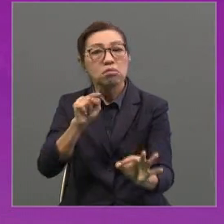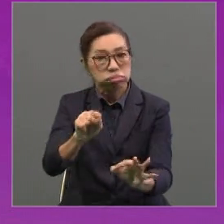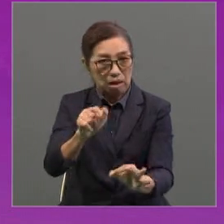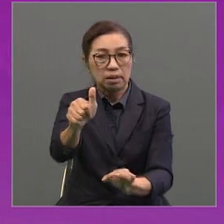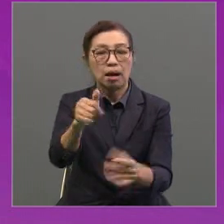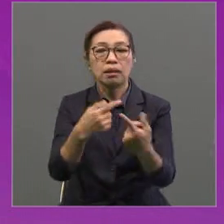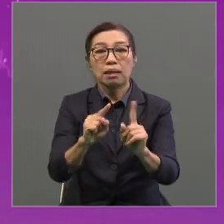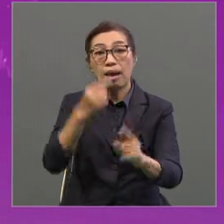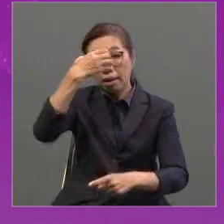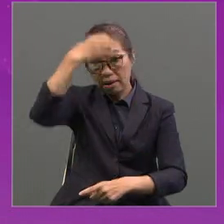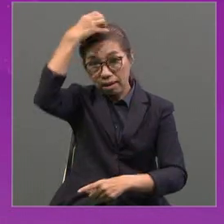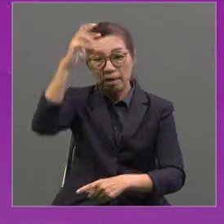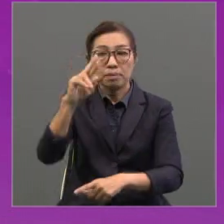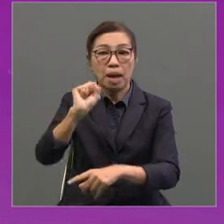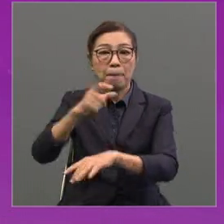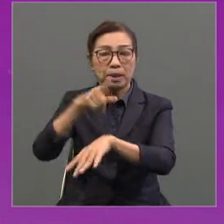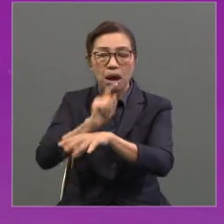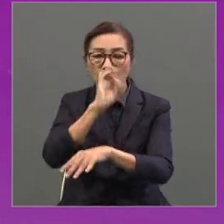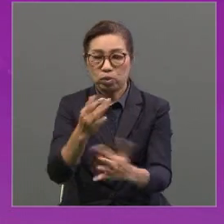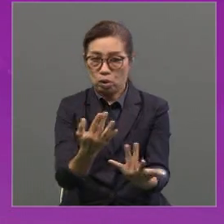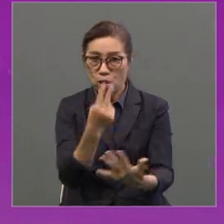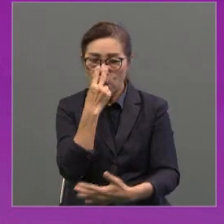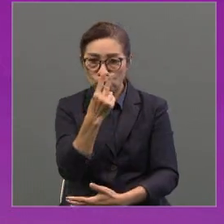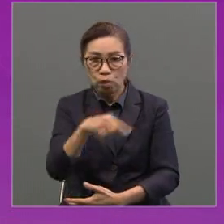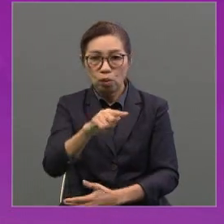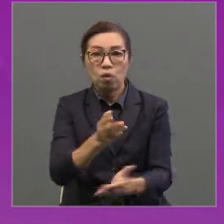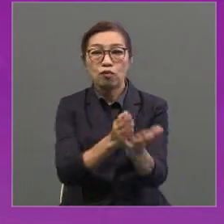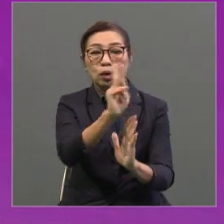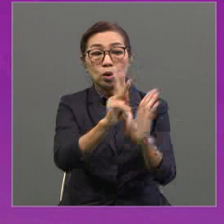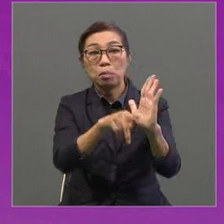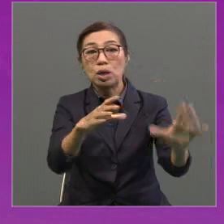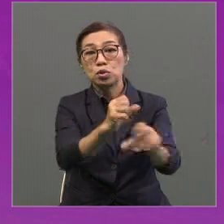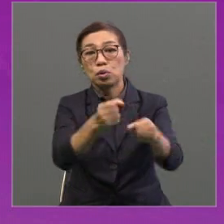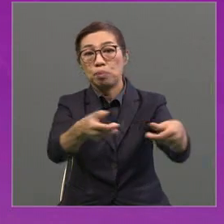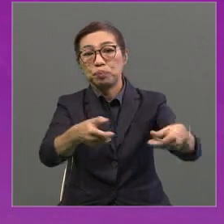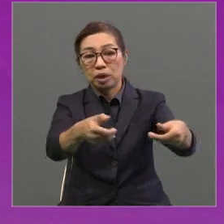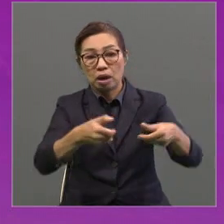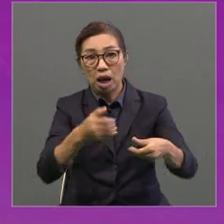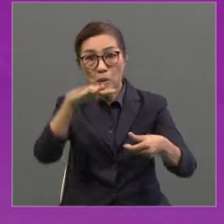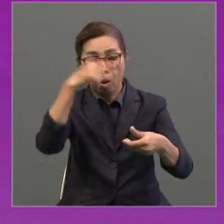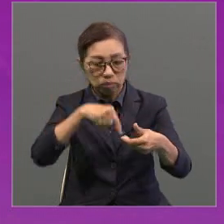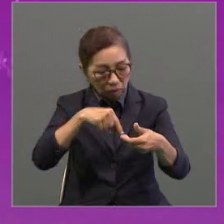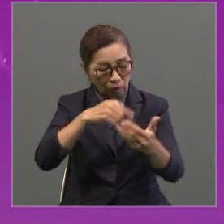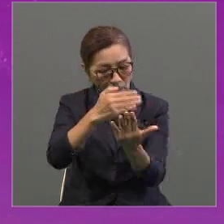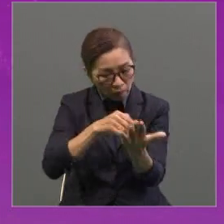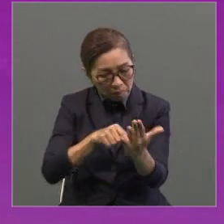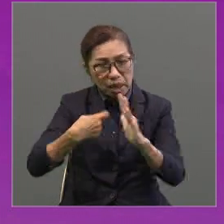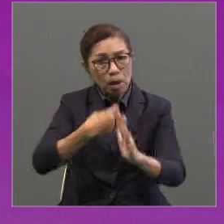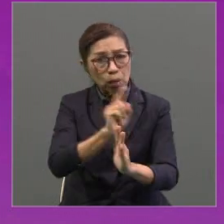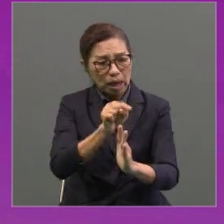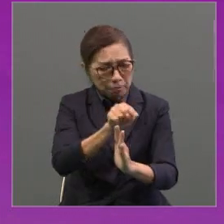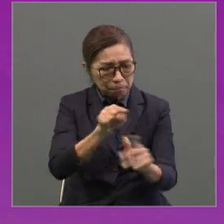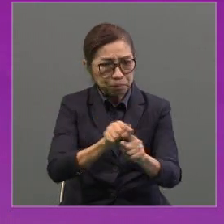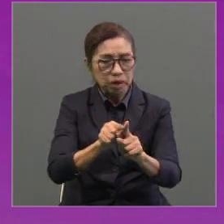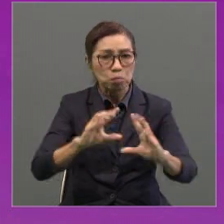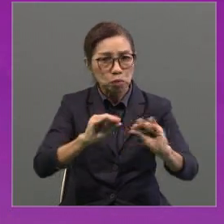กลุ่มระนองบอกแล้วว่าต้องฟังในเรื่องของสิ่งที่ฝ่ายกฎหมายเสนอมาก่อนว่ามีเหตุจำเป็นเหตุผลอะไรใน